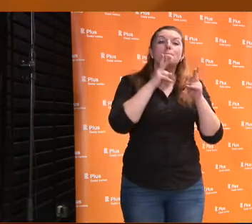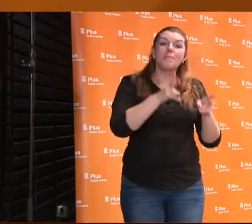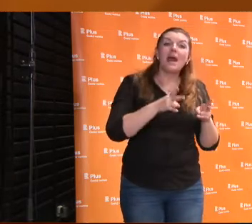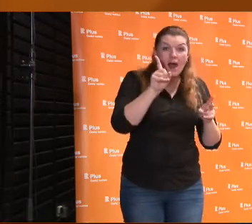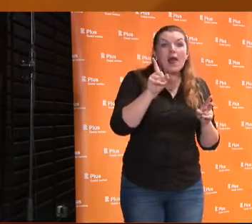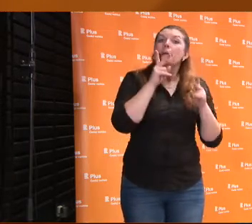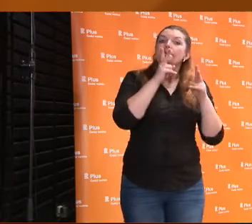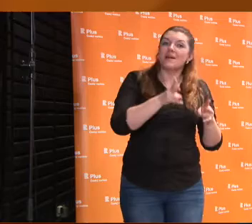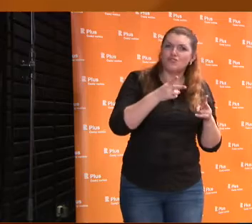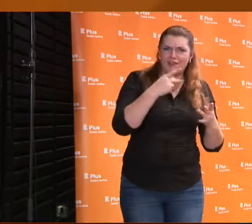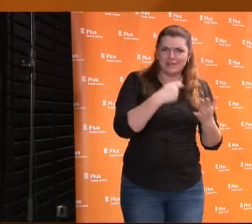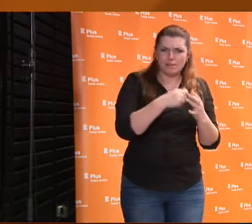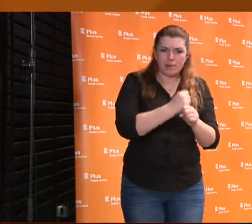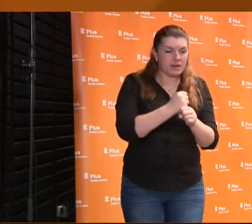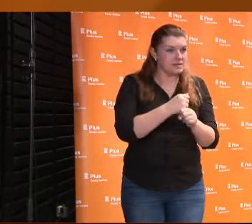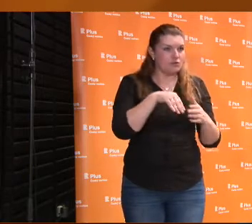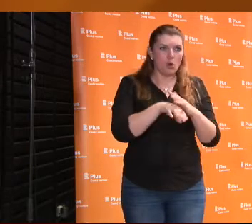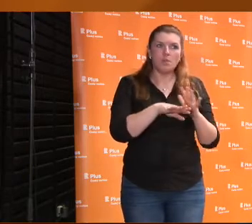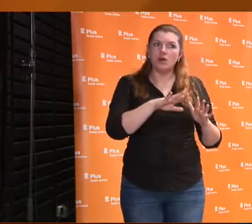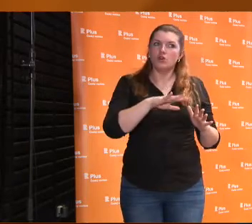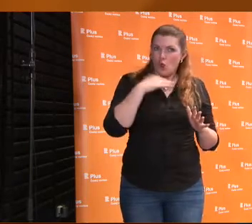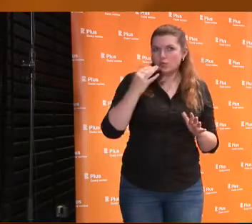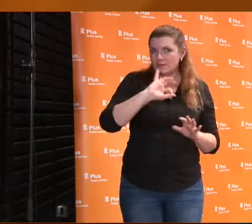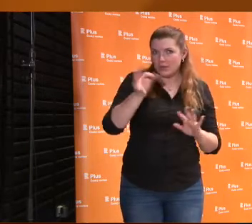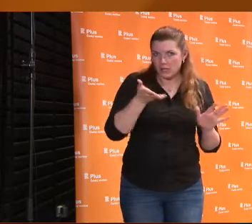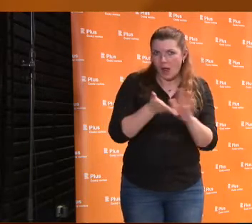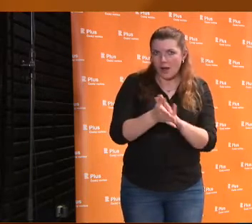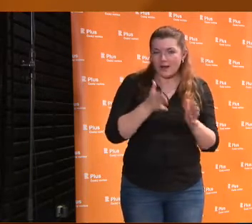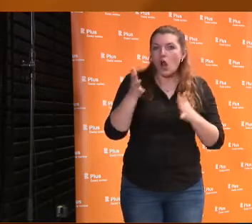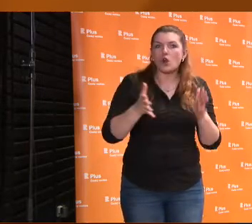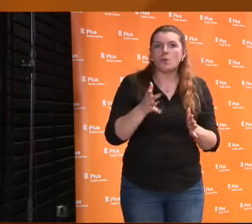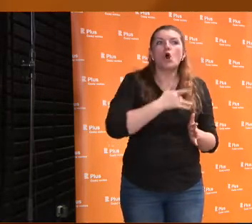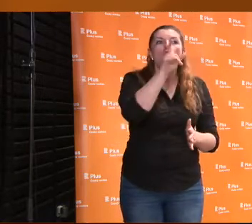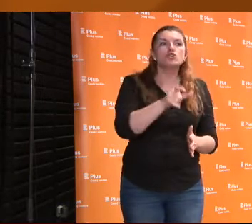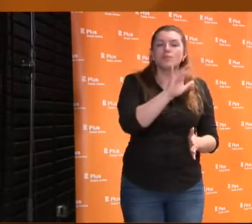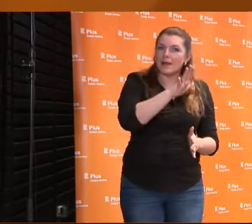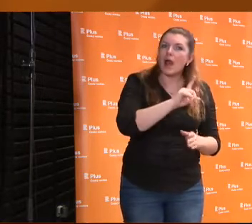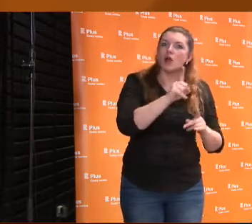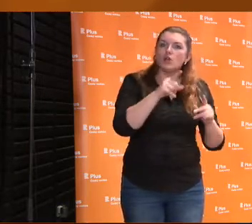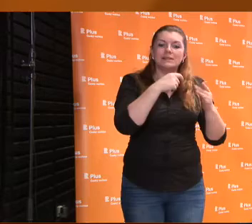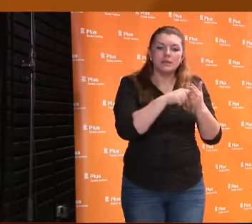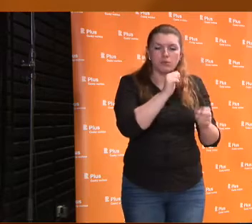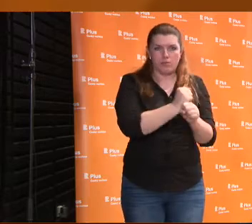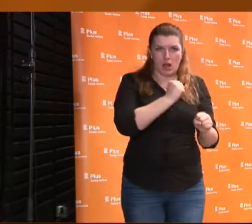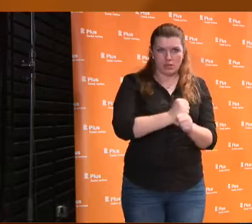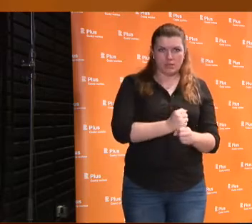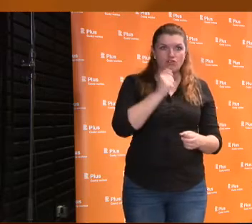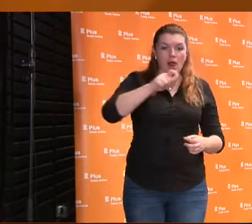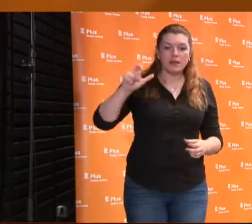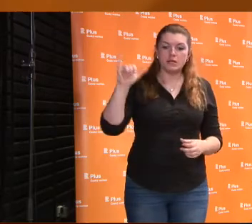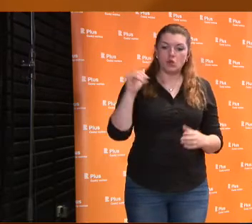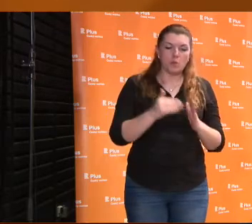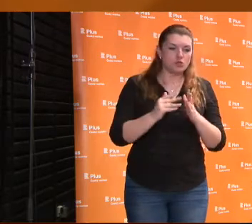řadu prací, které jsou těžké, lze robotizovat, lze poskytnout lidem, kteří potřebují